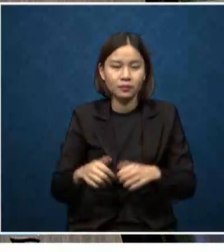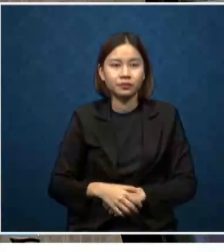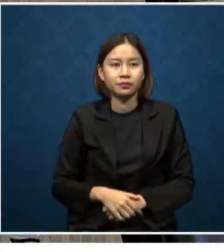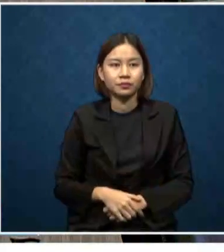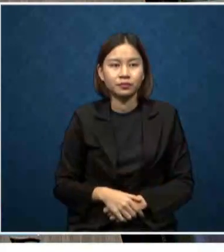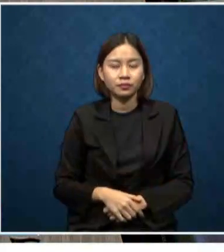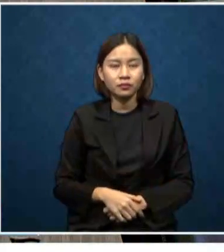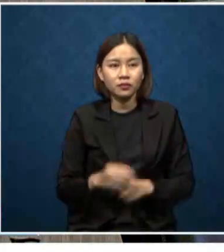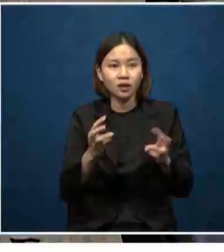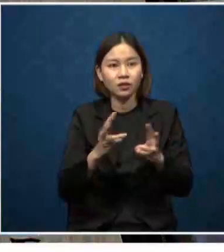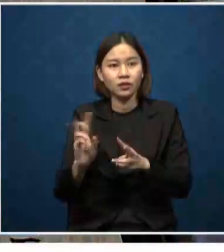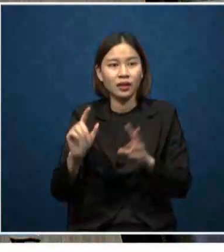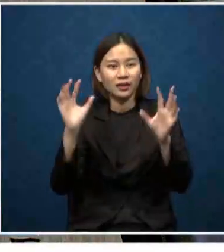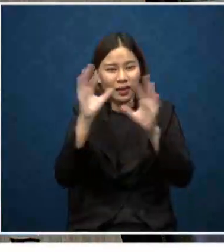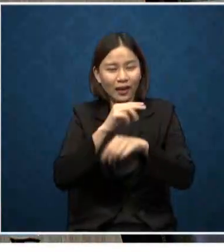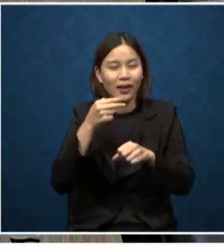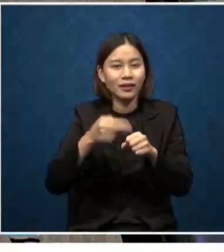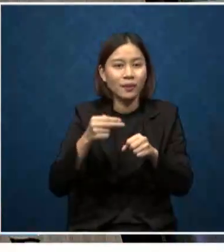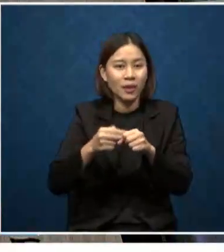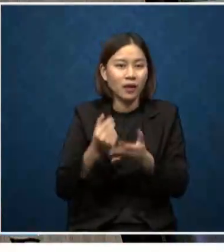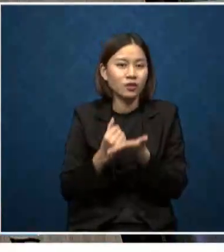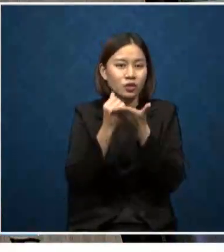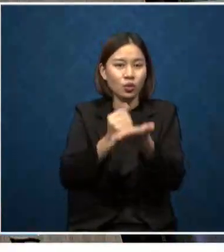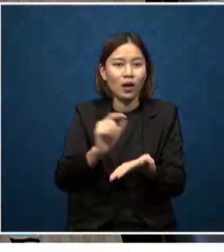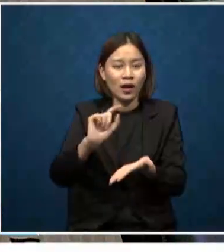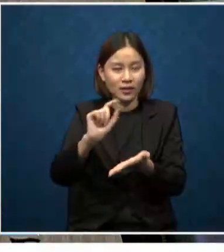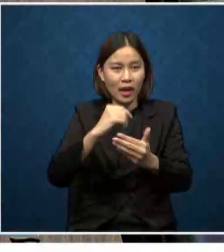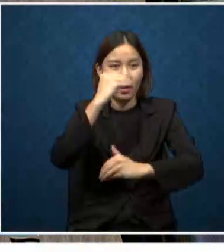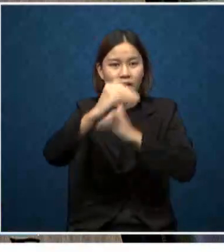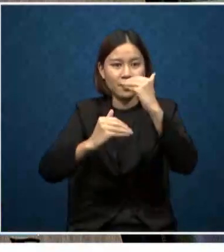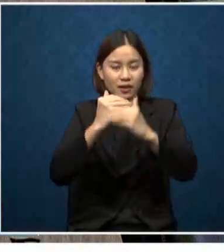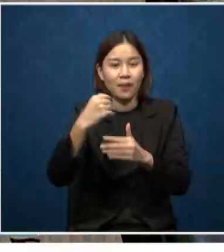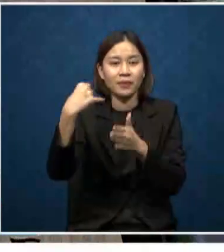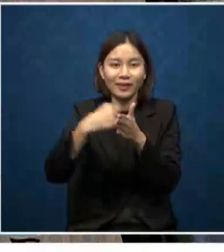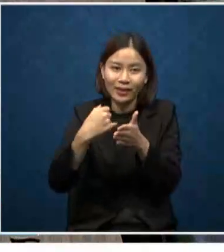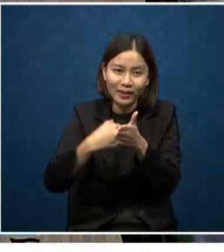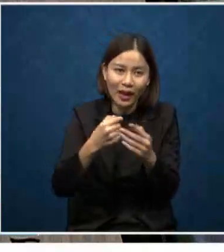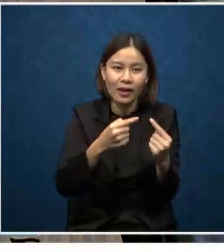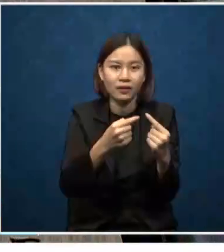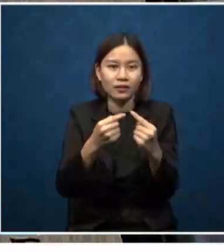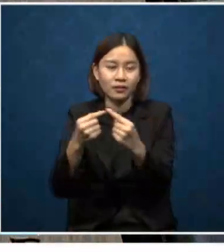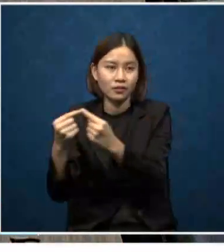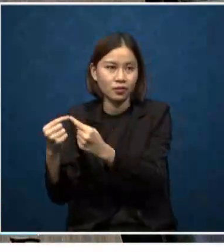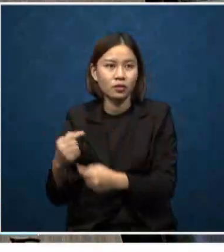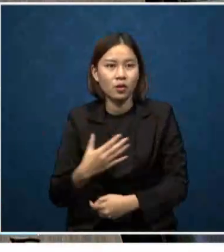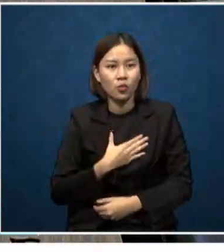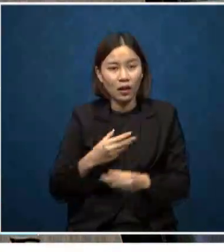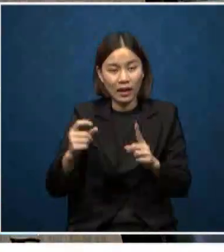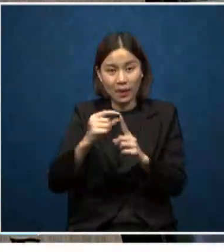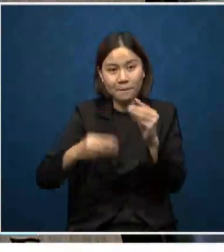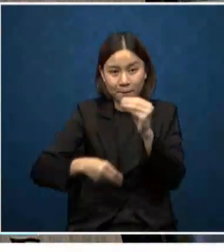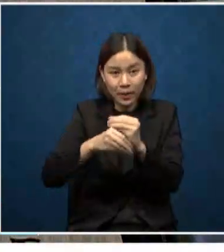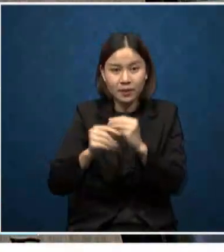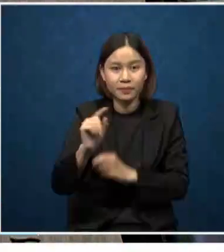ๆโดยการเป็นน้ำมันหล่อลื่นให้เกิดการพัฒนาอย่างคล่องตัวและต่อเนื่องขออนุญาตเพิ่มอีกคำนึง